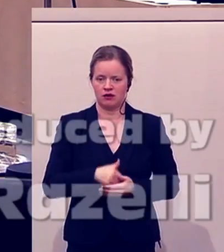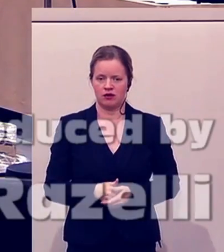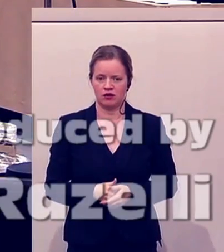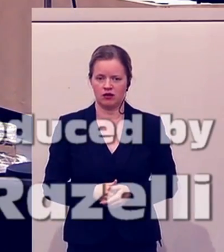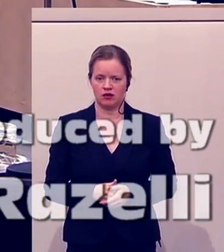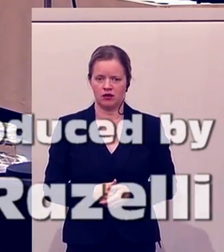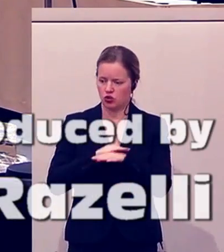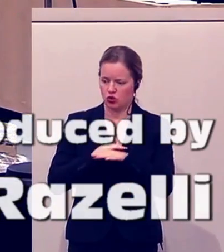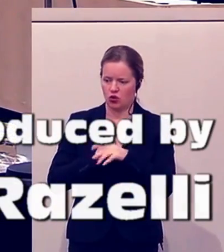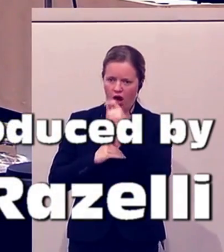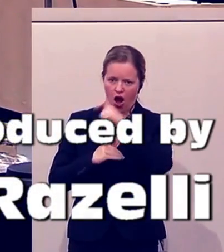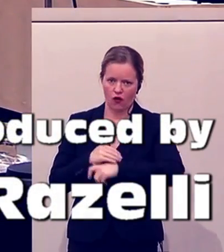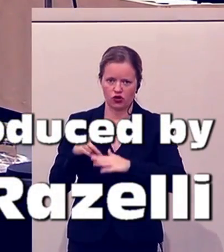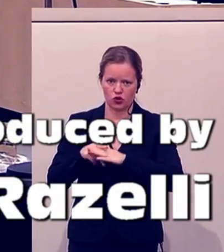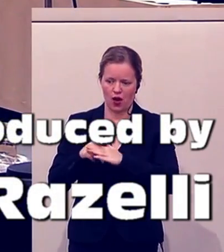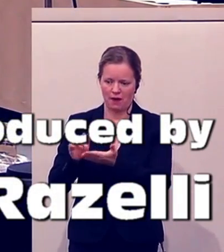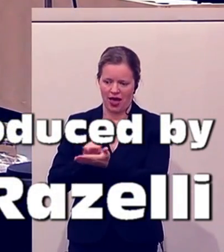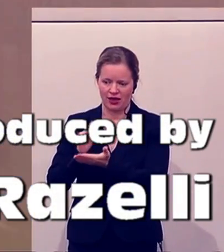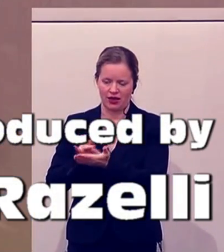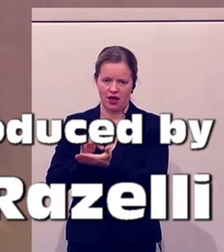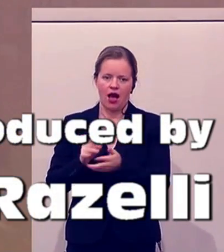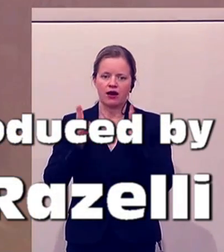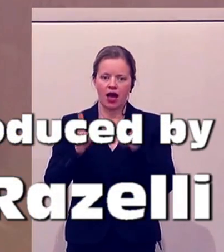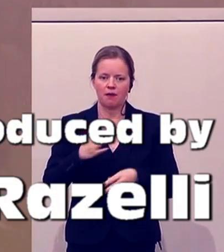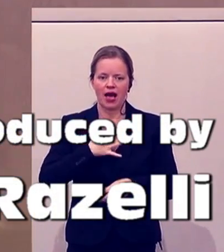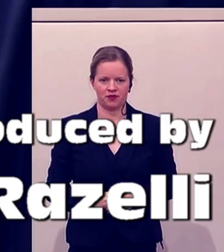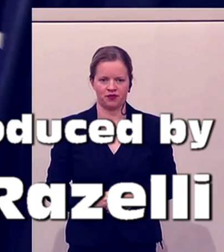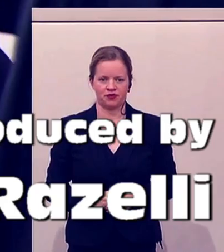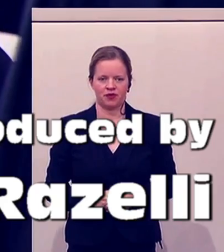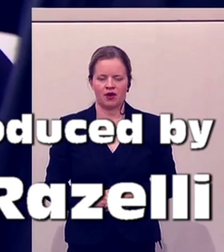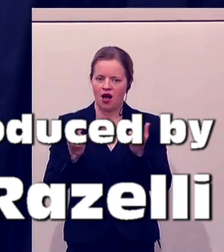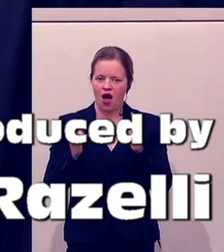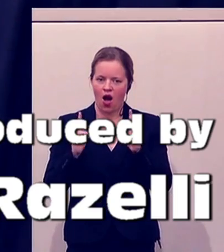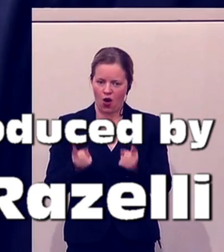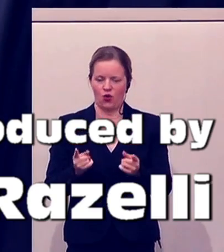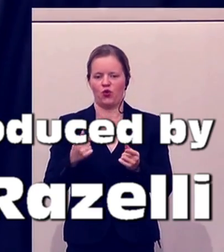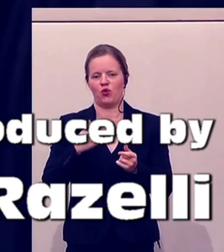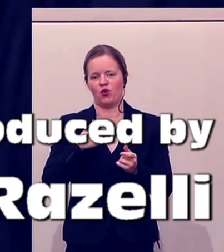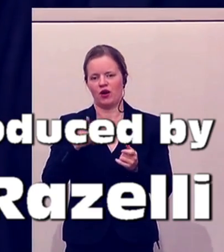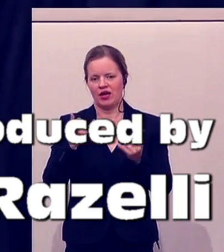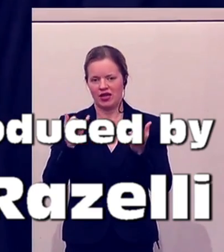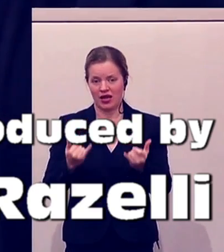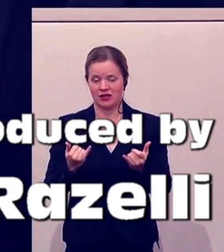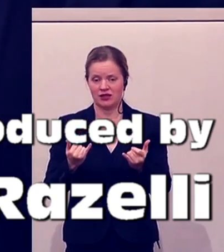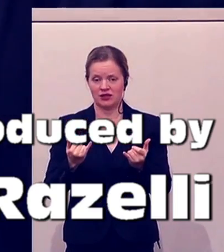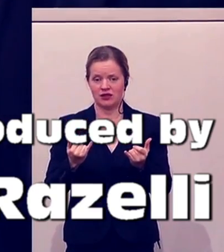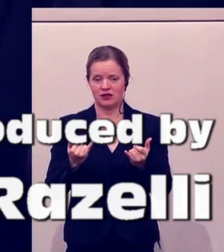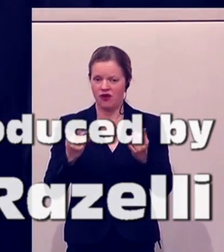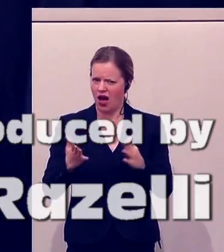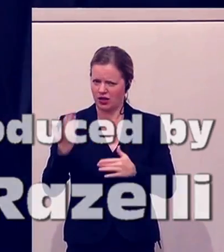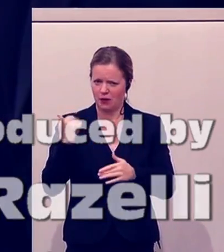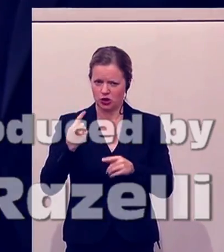dass ich Sie am Handy störe. Ich kann meine Rede kurz unterbrechen. Auch in der Stunde seiner möglichen